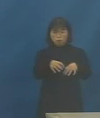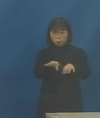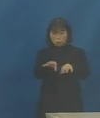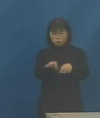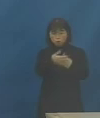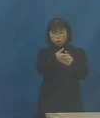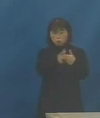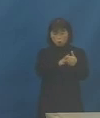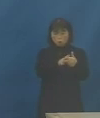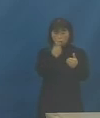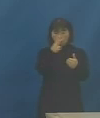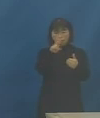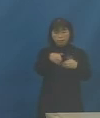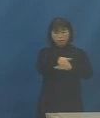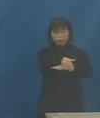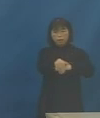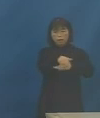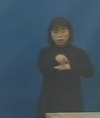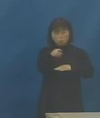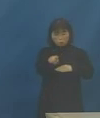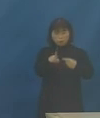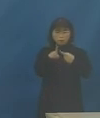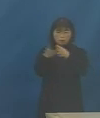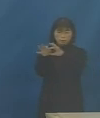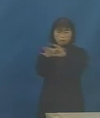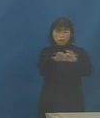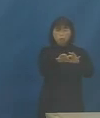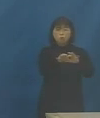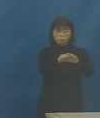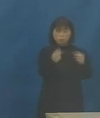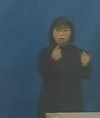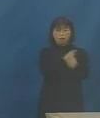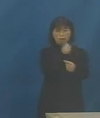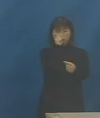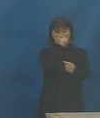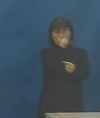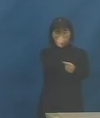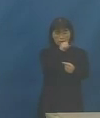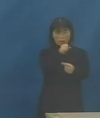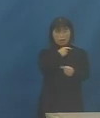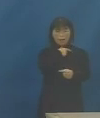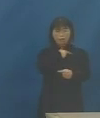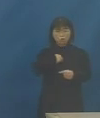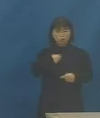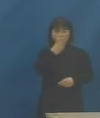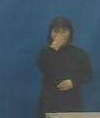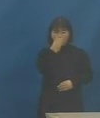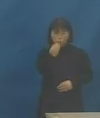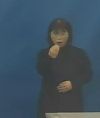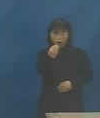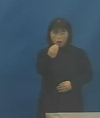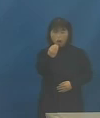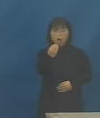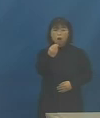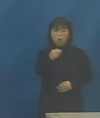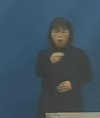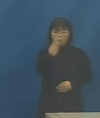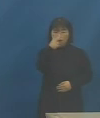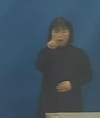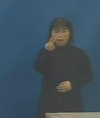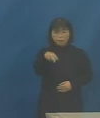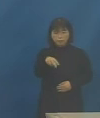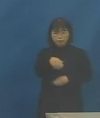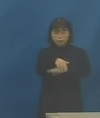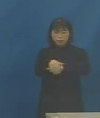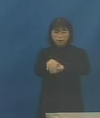これに連動して海底しようということになりますが先ほど申しました月のバグバーこれをあの管理計画の